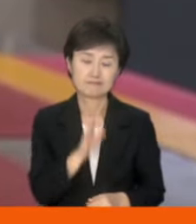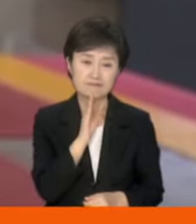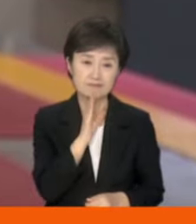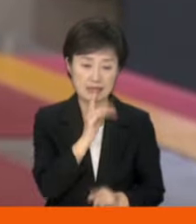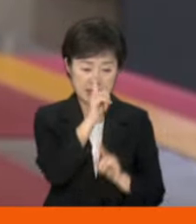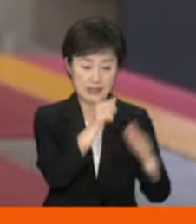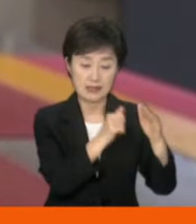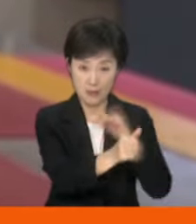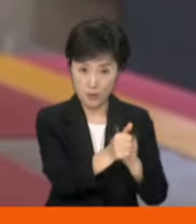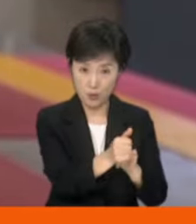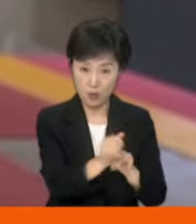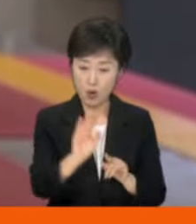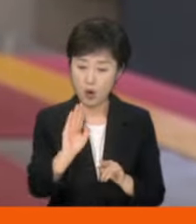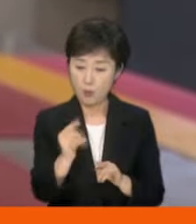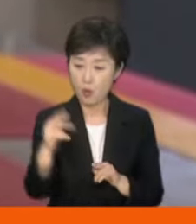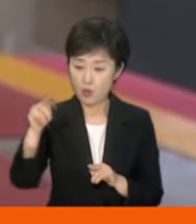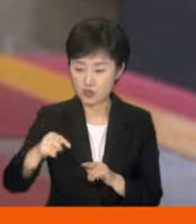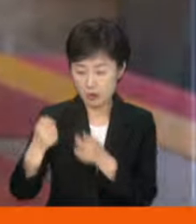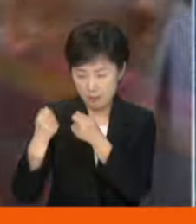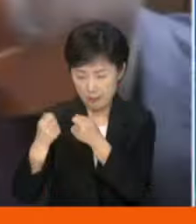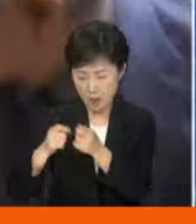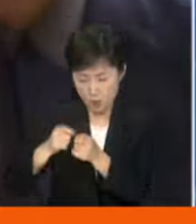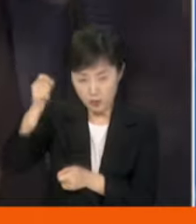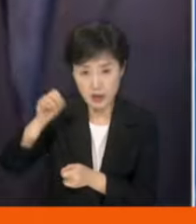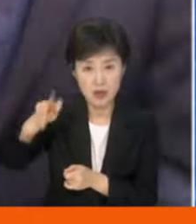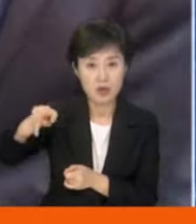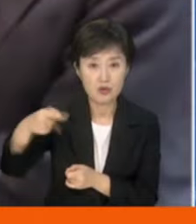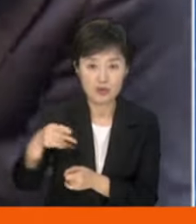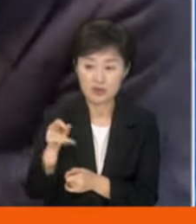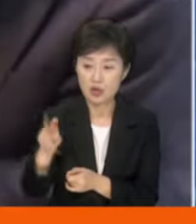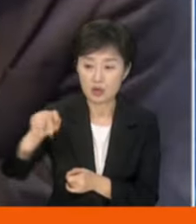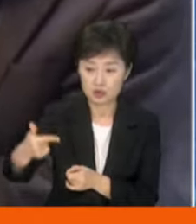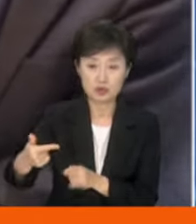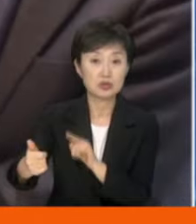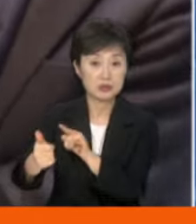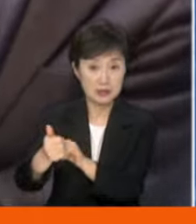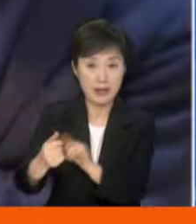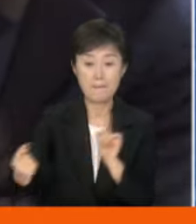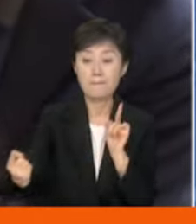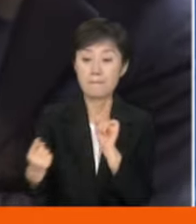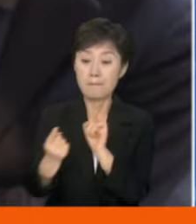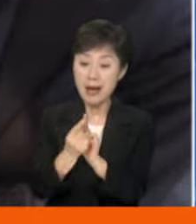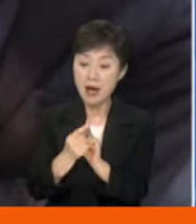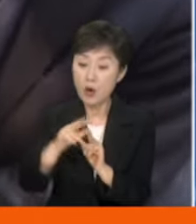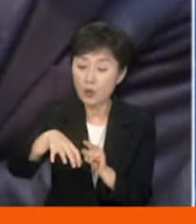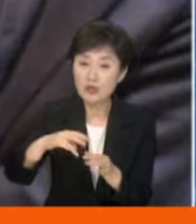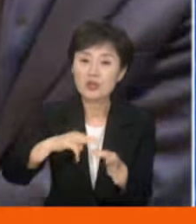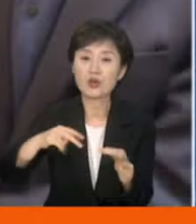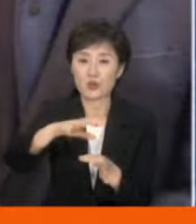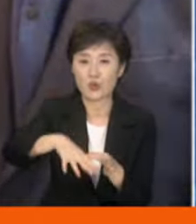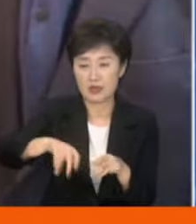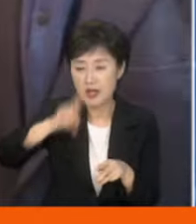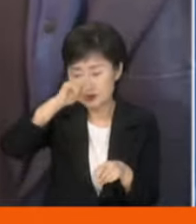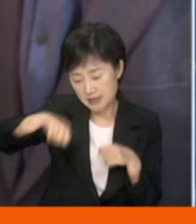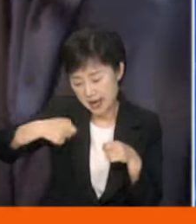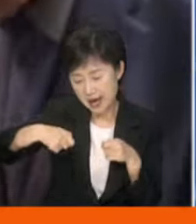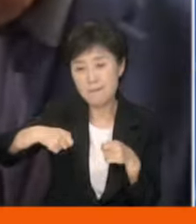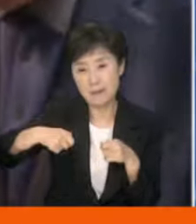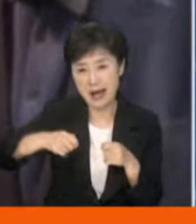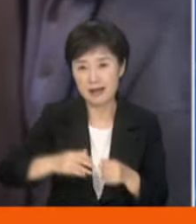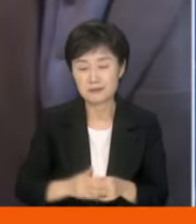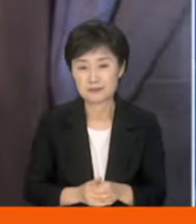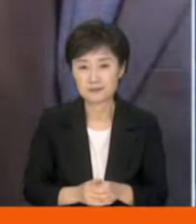그렇습니다. 이재명 대표와 보수 진영 원로 정치인인 윤여준 전 환경부 장관이 서울 여의도의 한 식당에서 오찬을